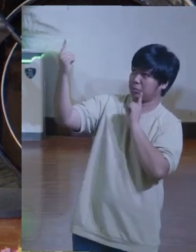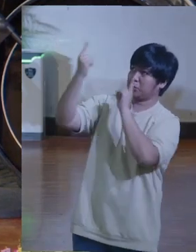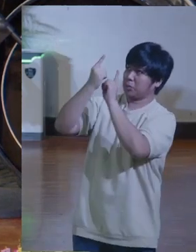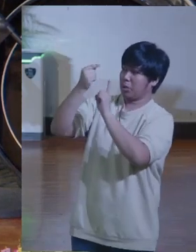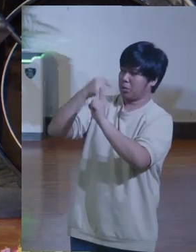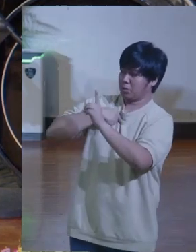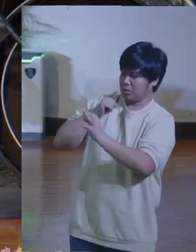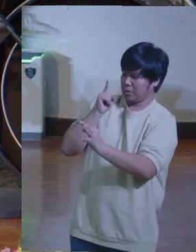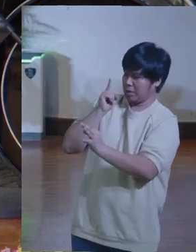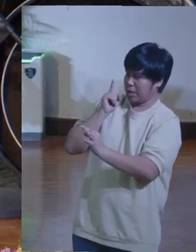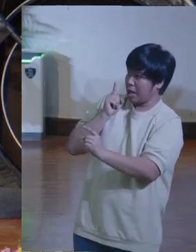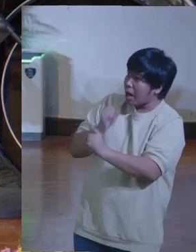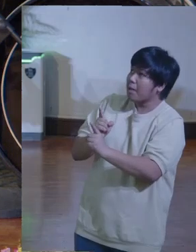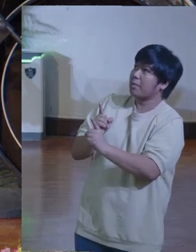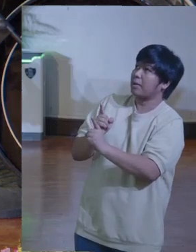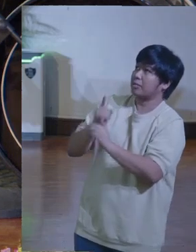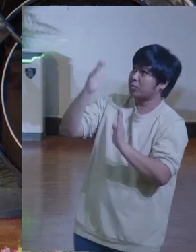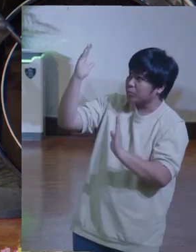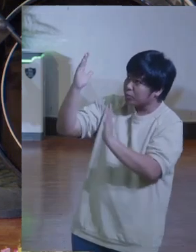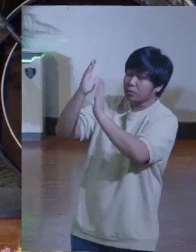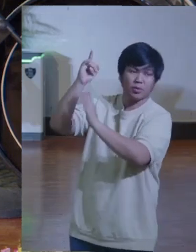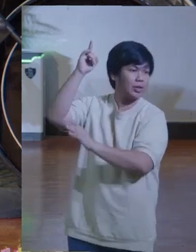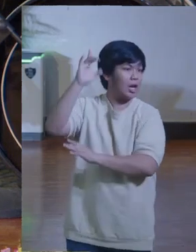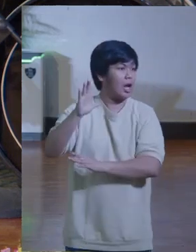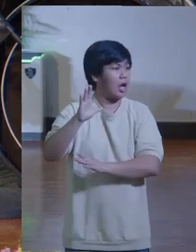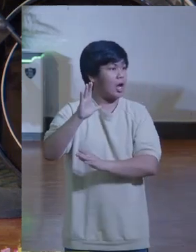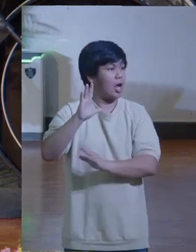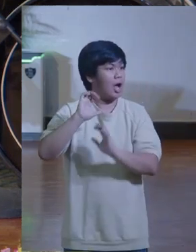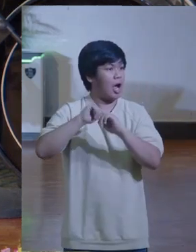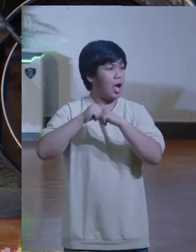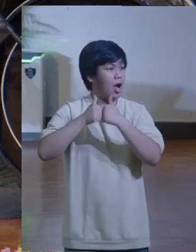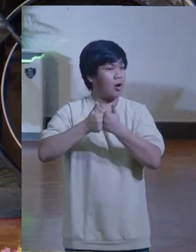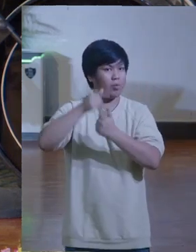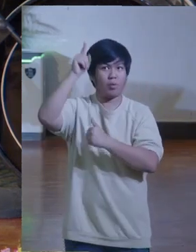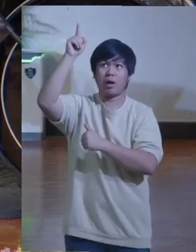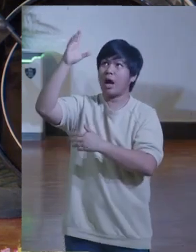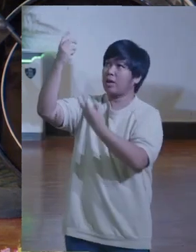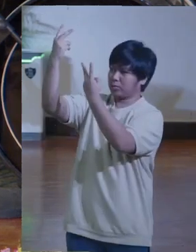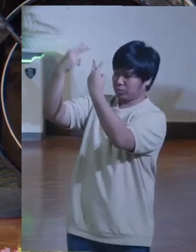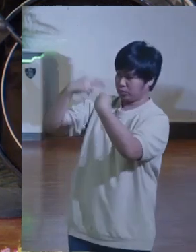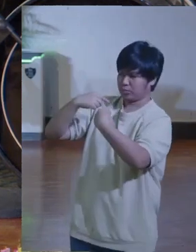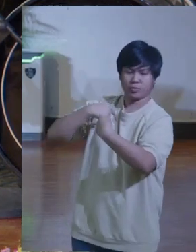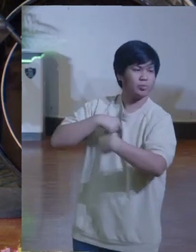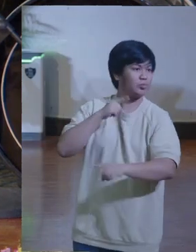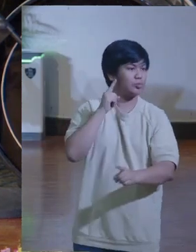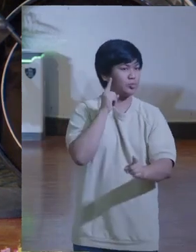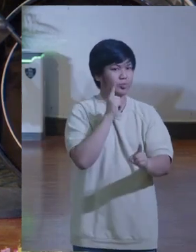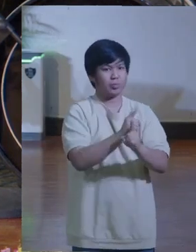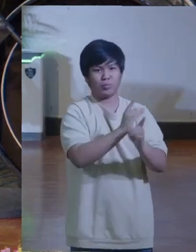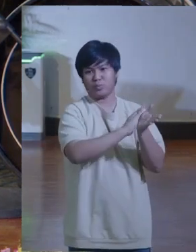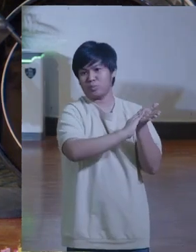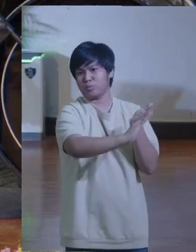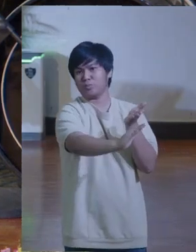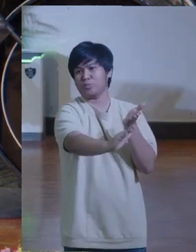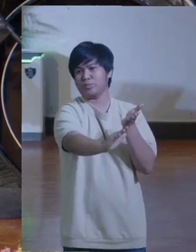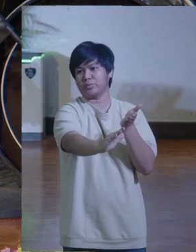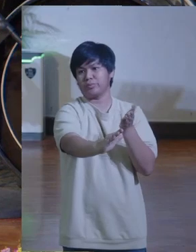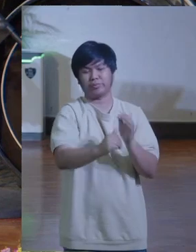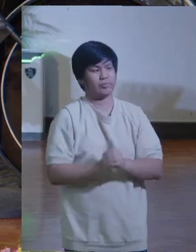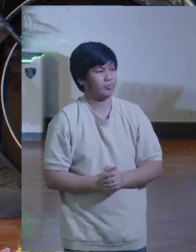God? Paano ba maaaring madeklarang matuwid ang tao sa mata ng